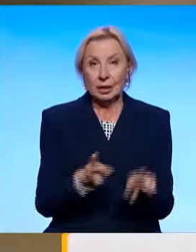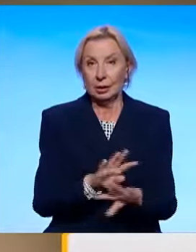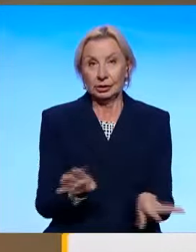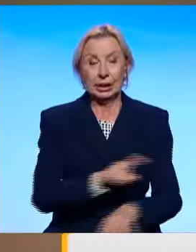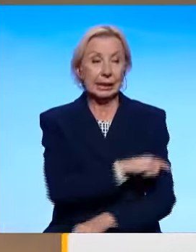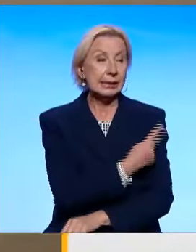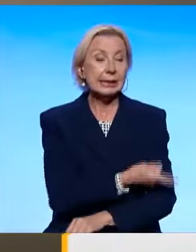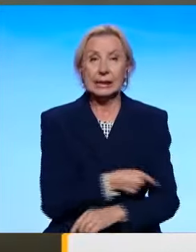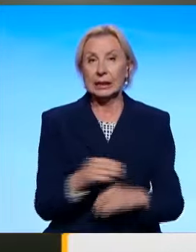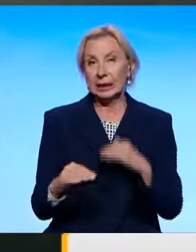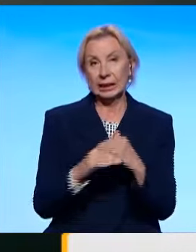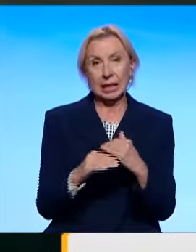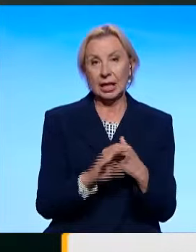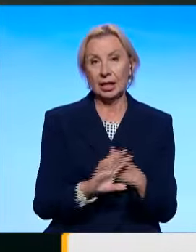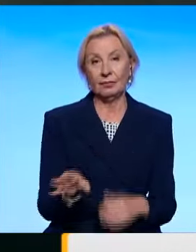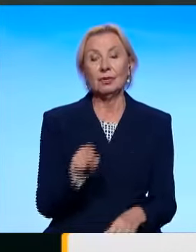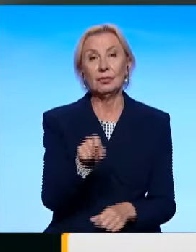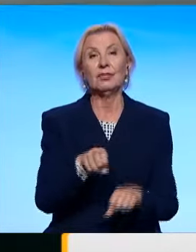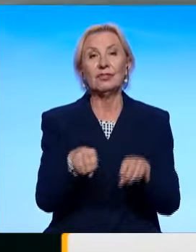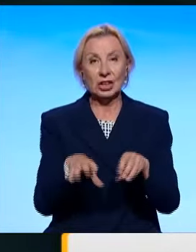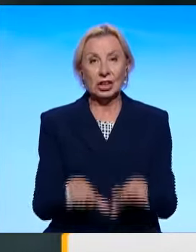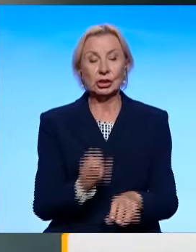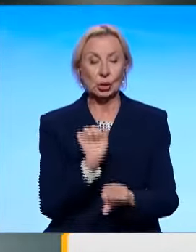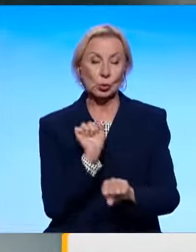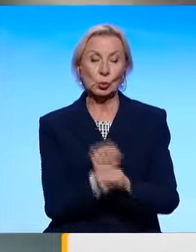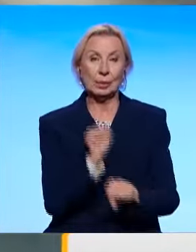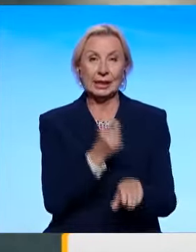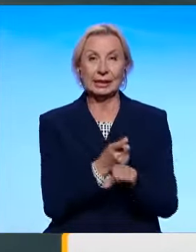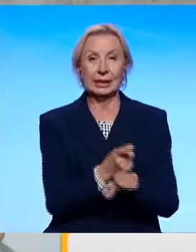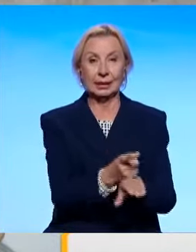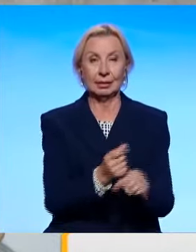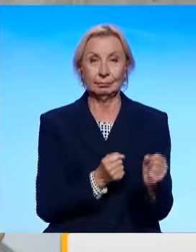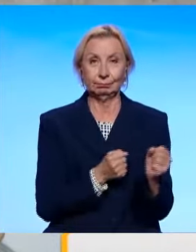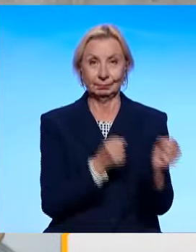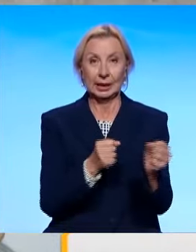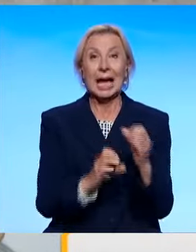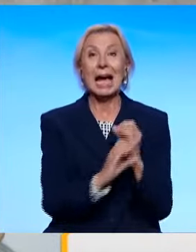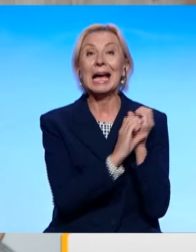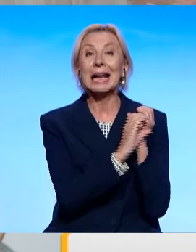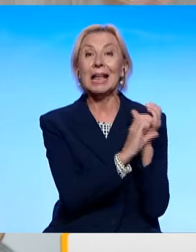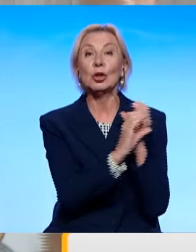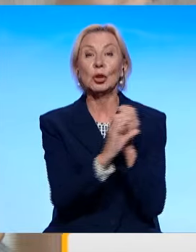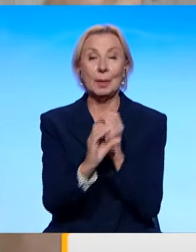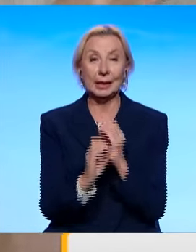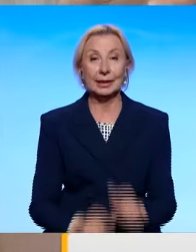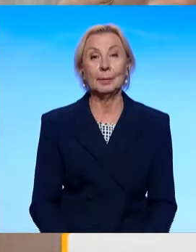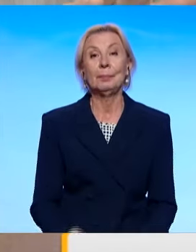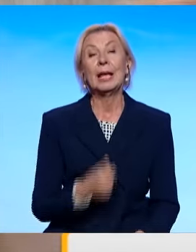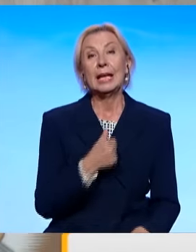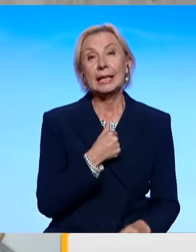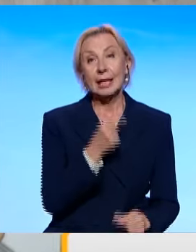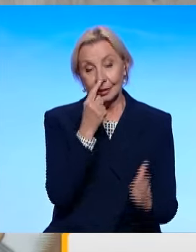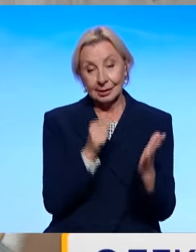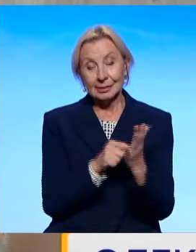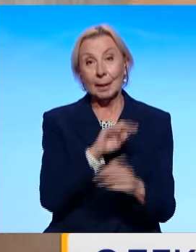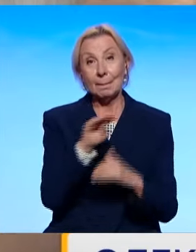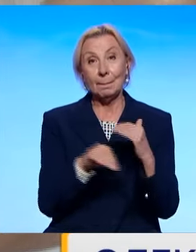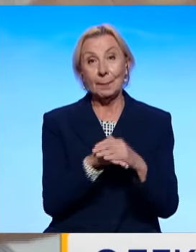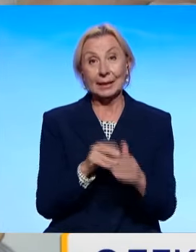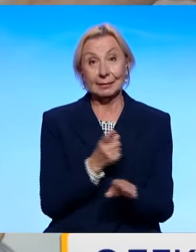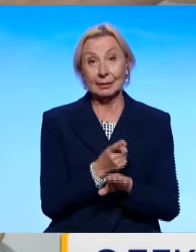сили нерівні. Олександр вирішує зупинити танк, підбивши його з гранатомета. Я заскочив під танк. Танк